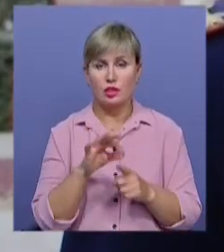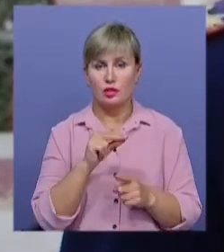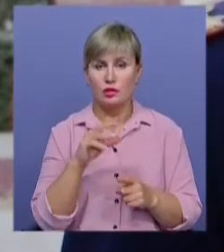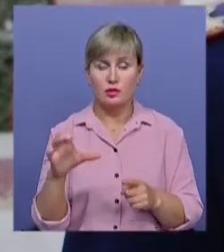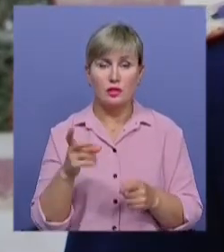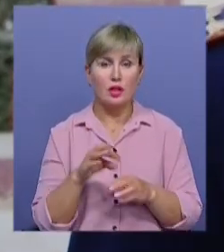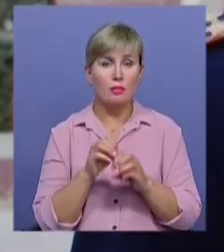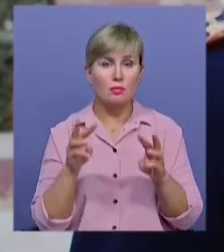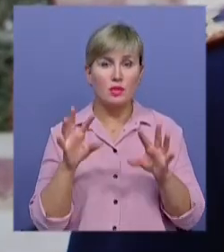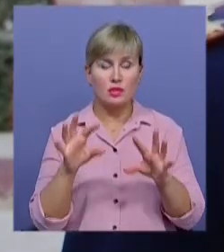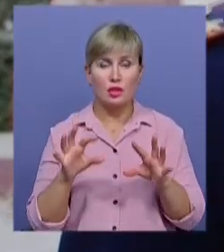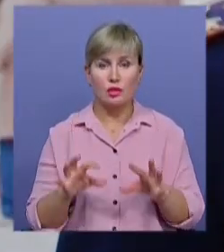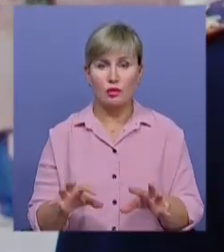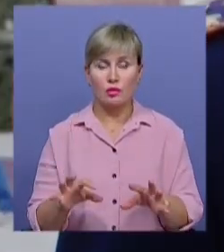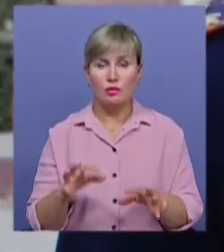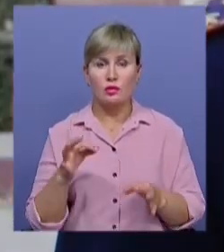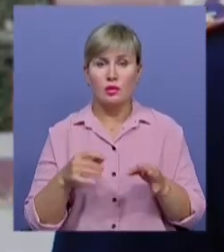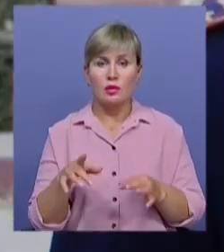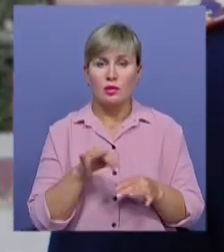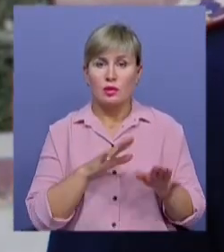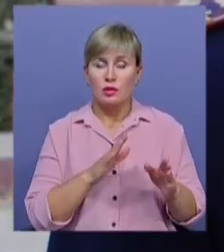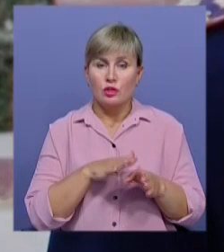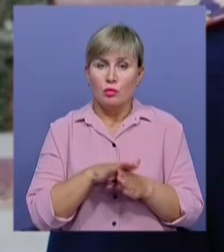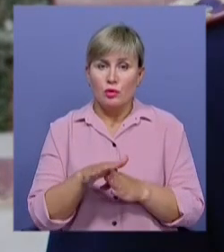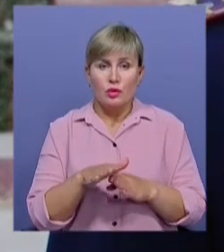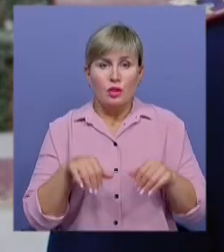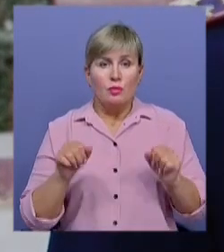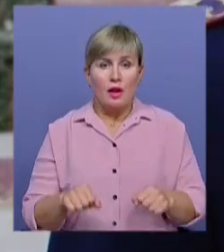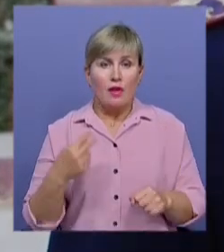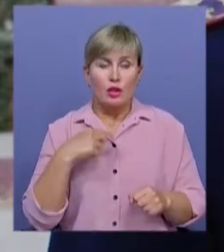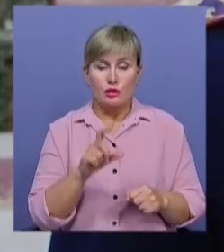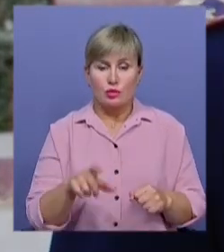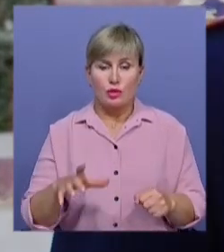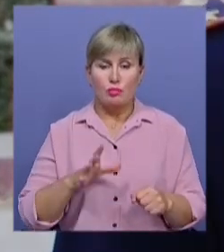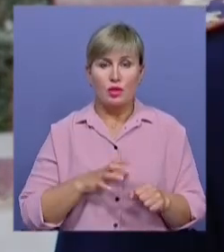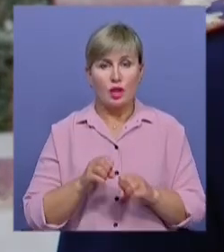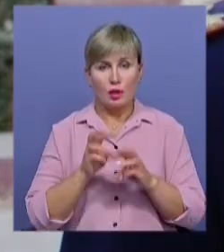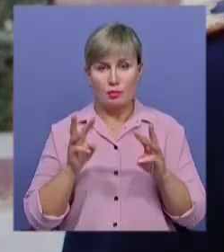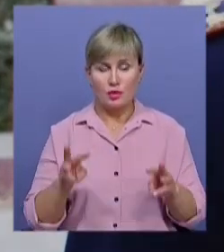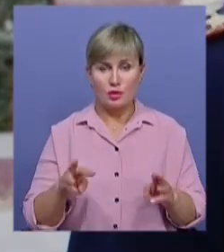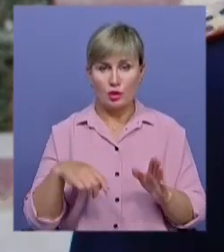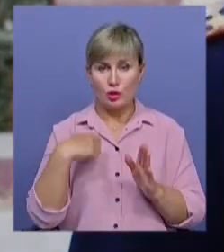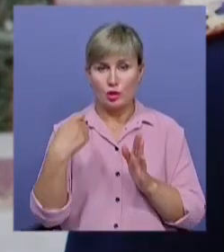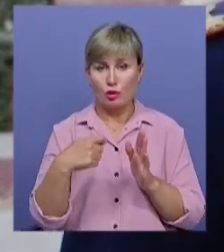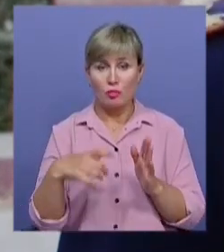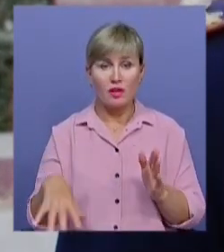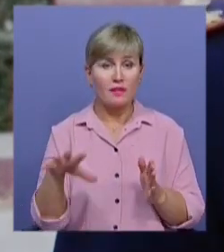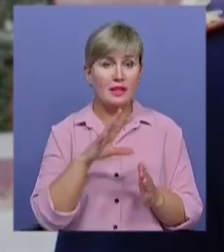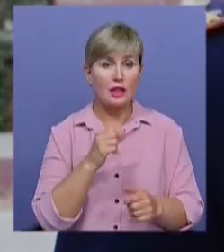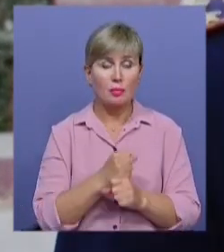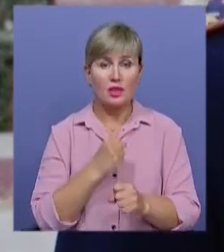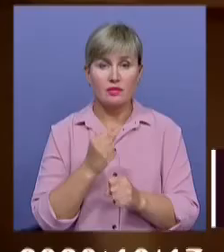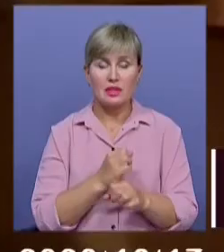Для обеспечения законности данного мероприятия и соблюдения прав осужденных была обеспечена видеосъемка всех